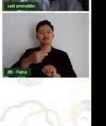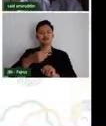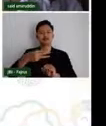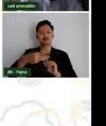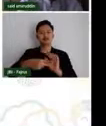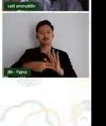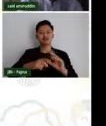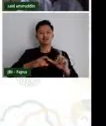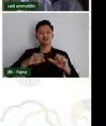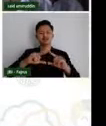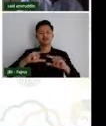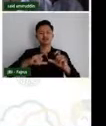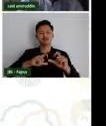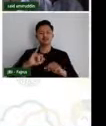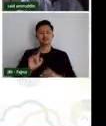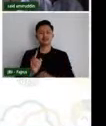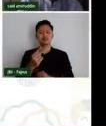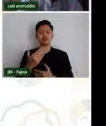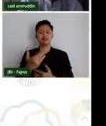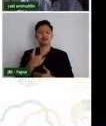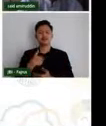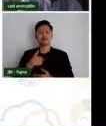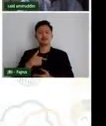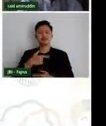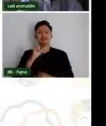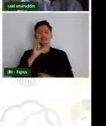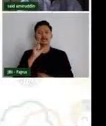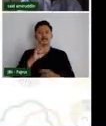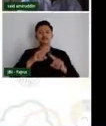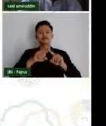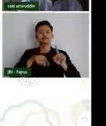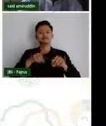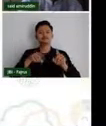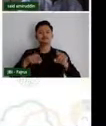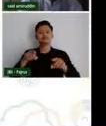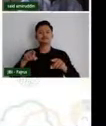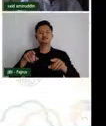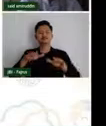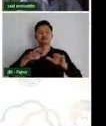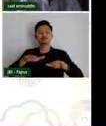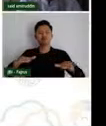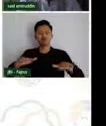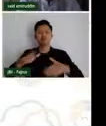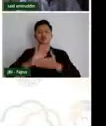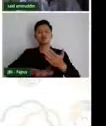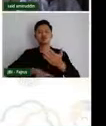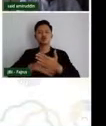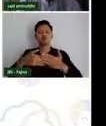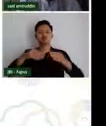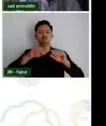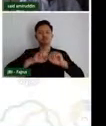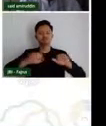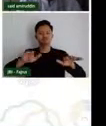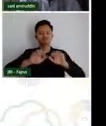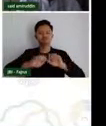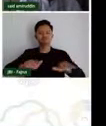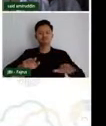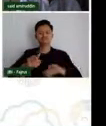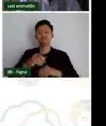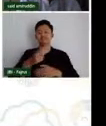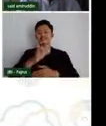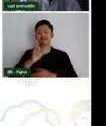yang pertama, kita bisa merangkulkan beragam cara agar siswa dapat mengeksplorasikan kurikulum. Jadi bukan cuma satu cara yang dilakukan guru,